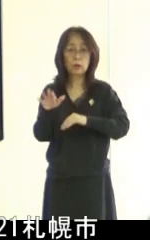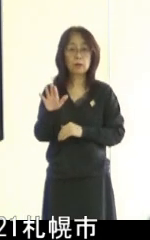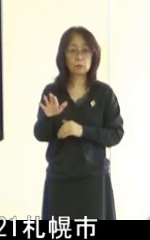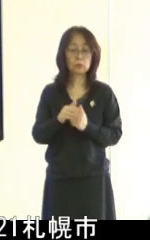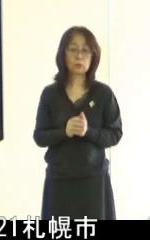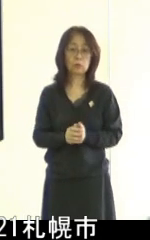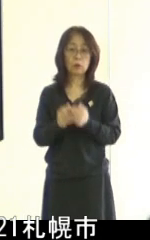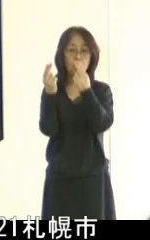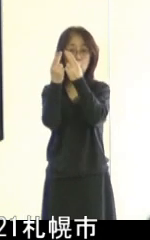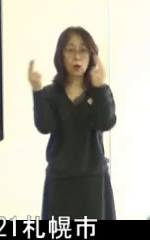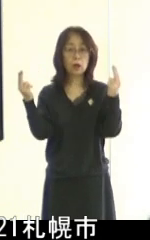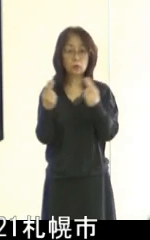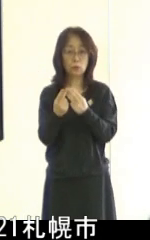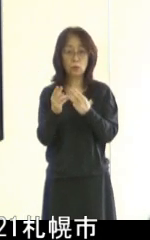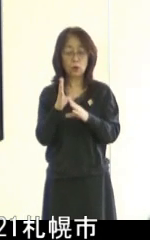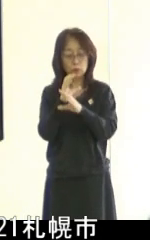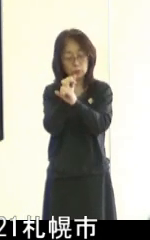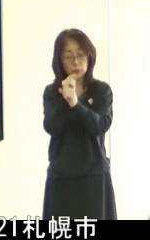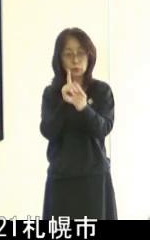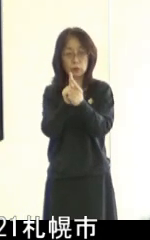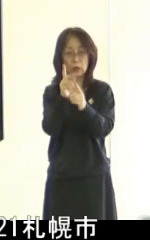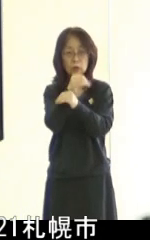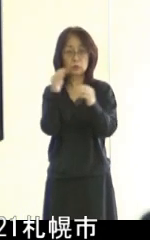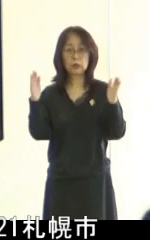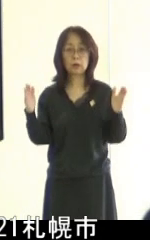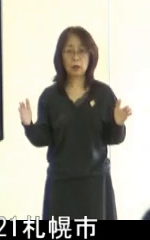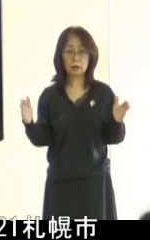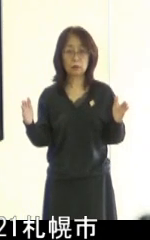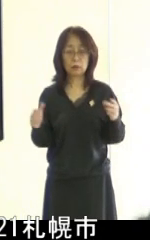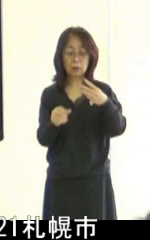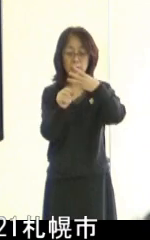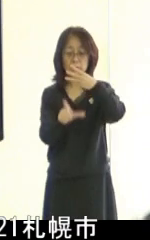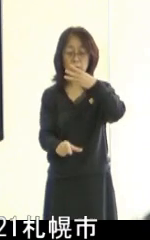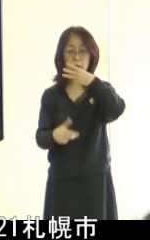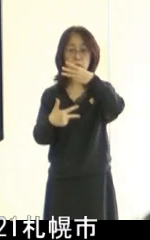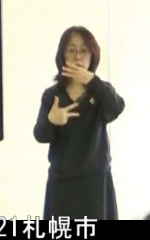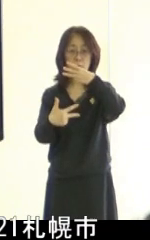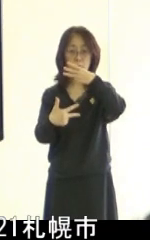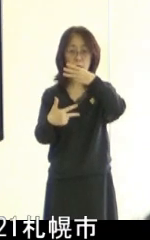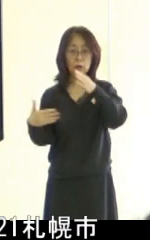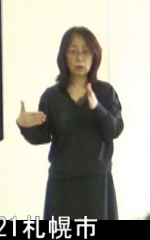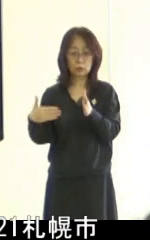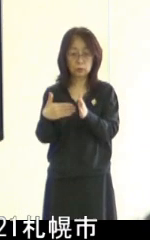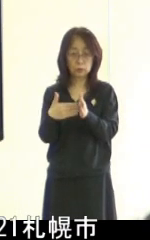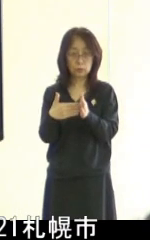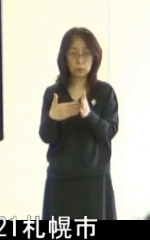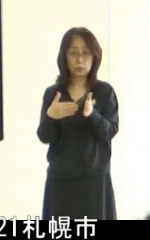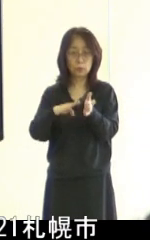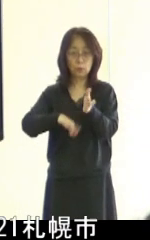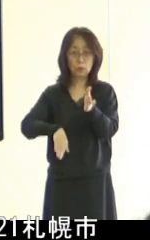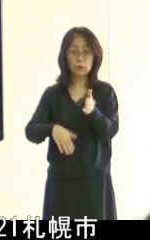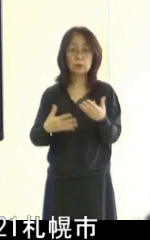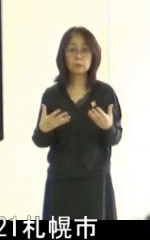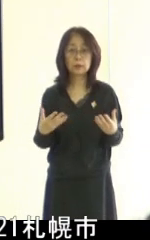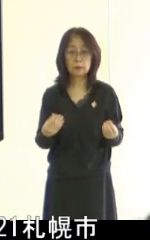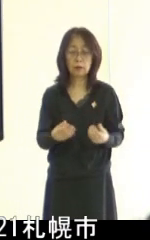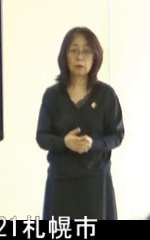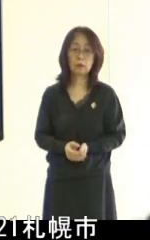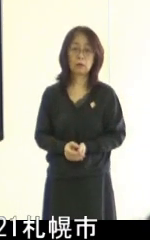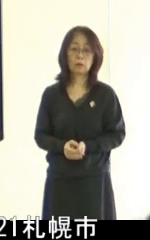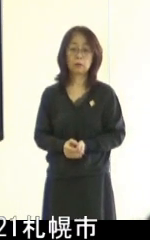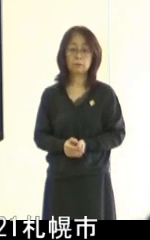北海道の集中対策機関が今月7日に終了をしたところでございますけれども